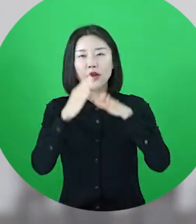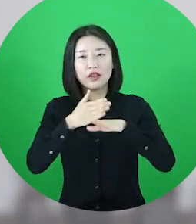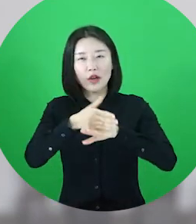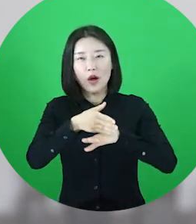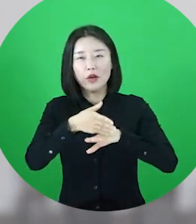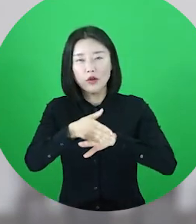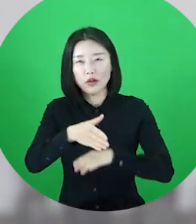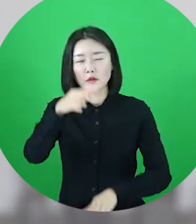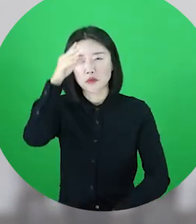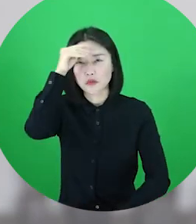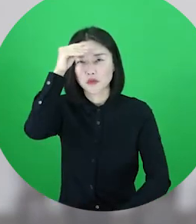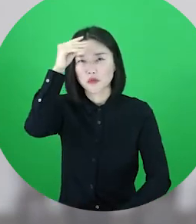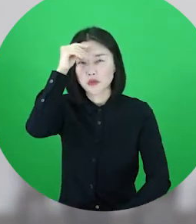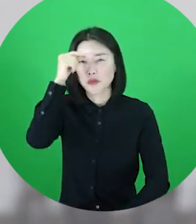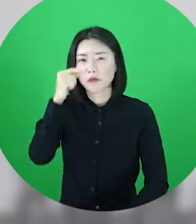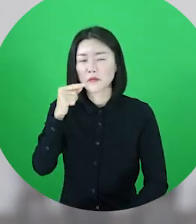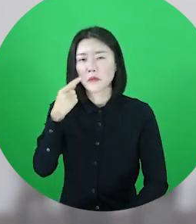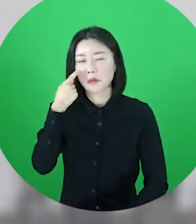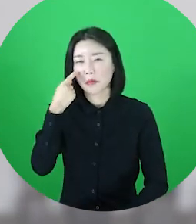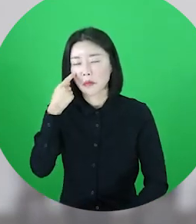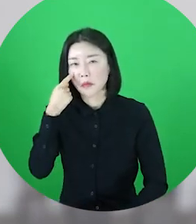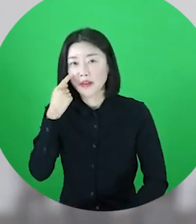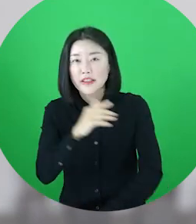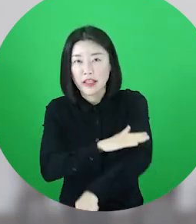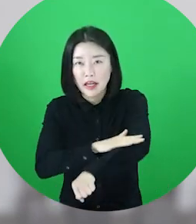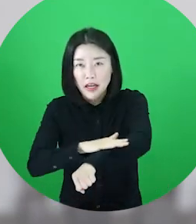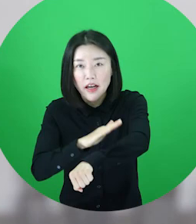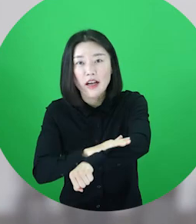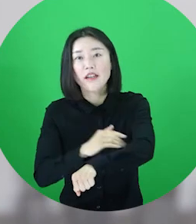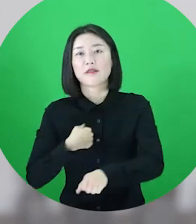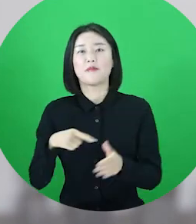하나씩 잘 했을 거라고 생각합니다.